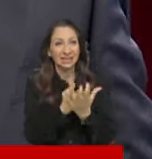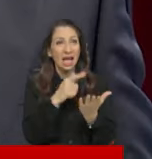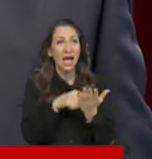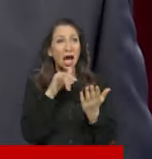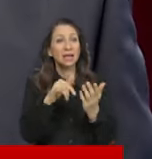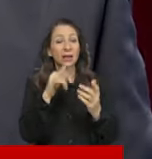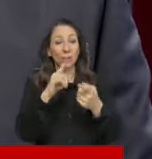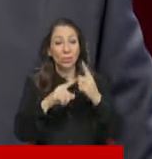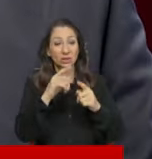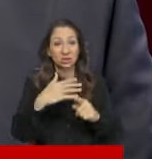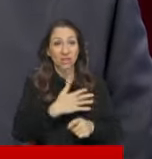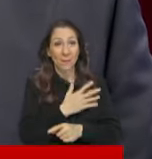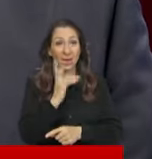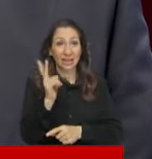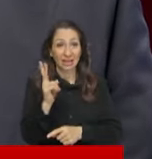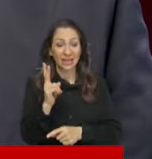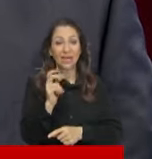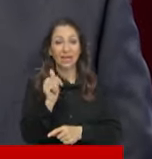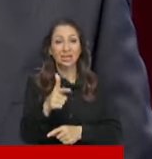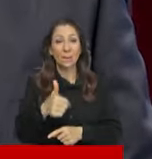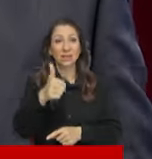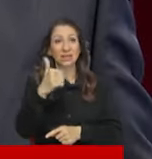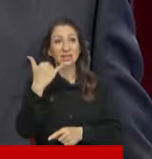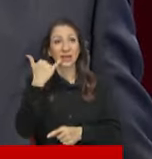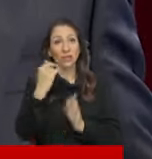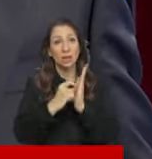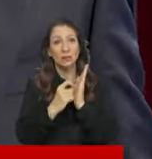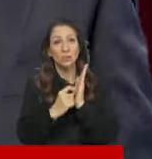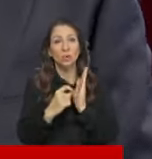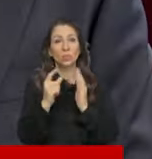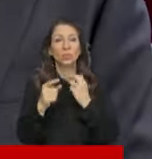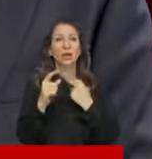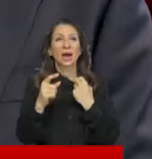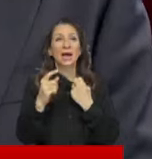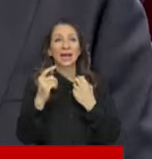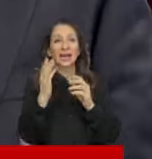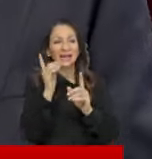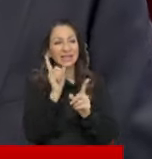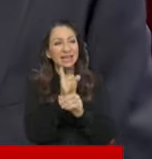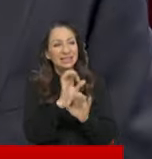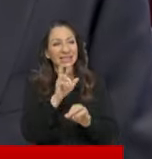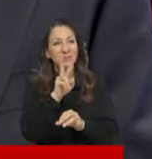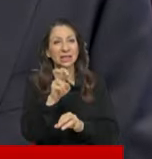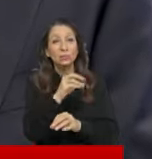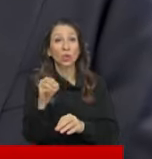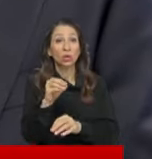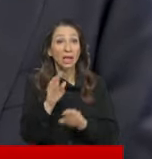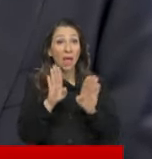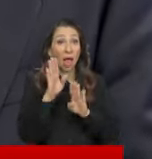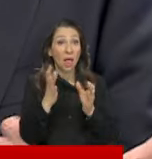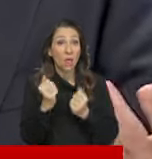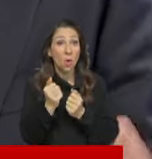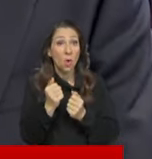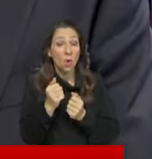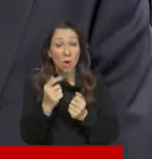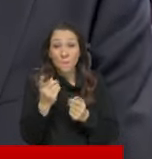aynı Siyasi partinin Cumhuriyet Halk Parti'nin ilçe başkanının telefonu yazıyor ya bunlar karşılıksız olaraktan 28 milyonluk ihale alıyorlar